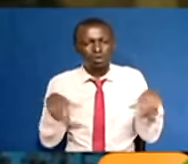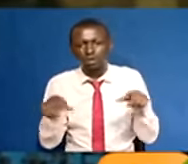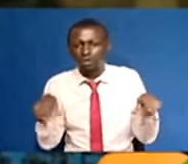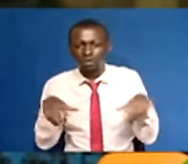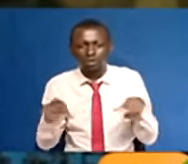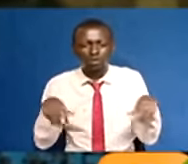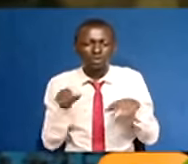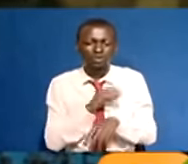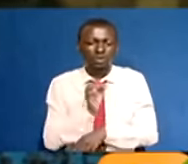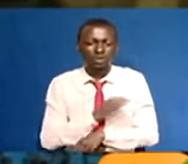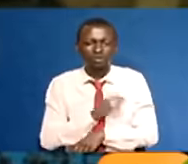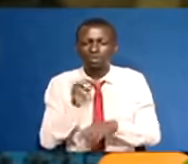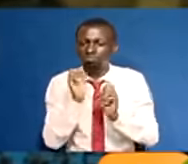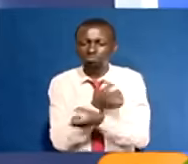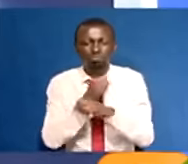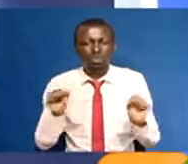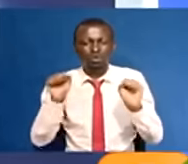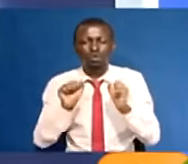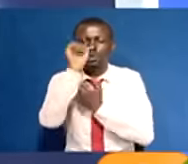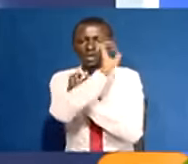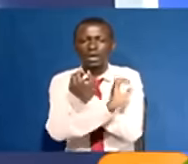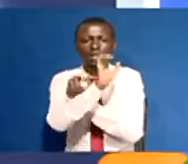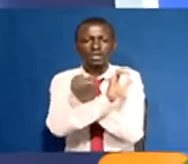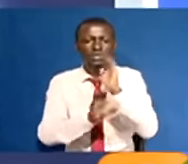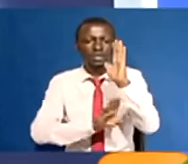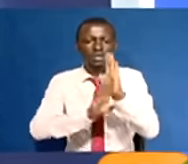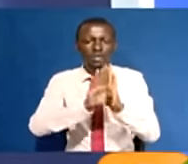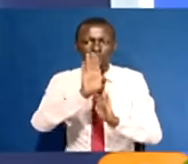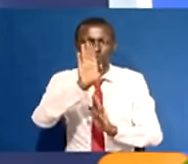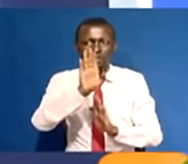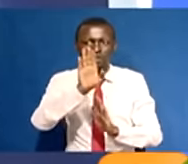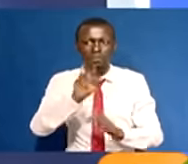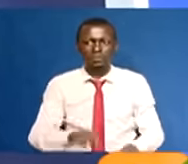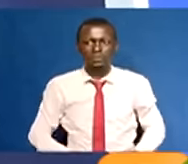Vitisho haviwezi kujenga nchi. Mary Muoki, Citizen TV.